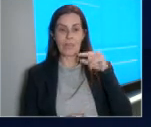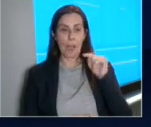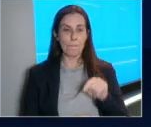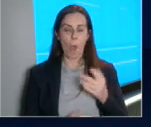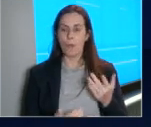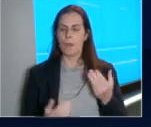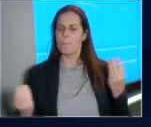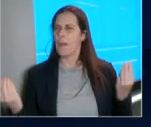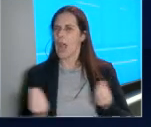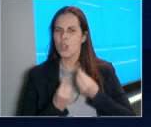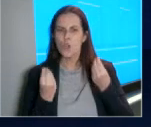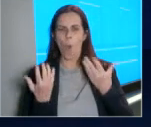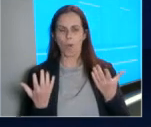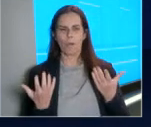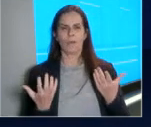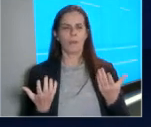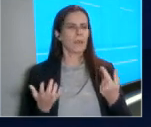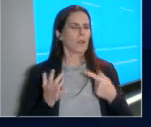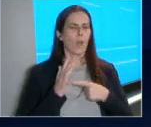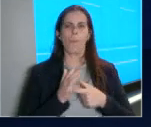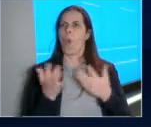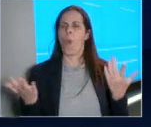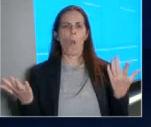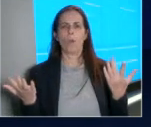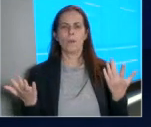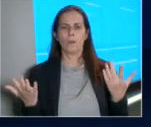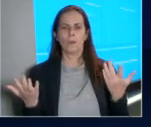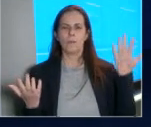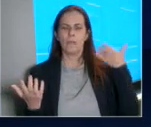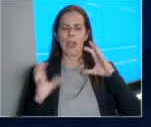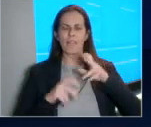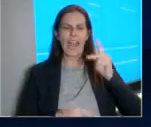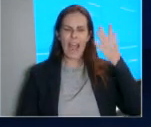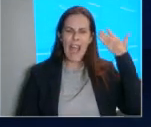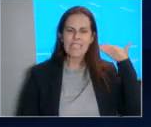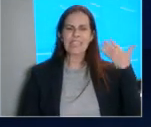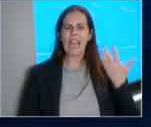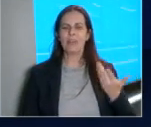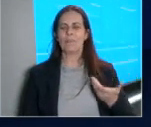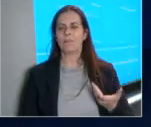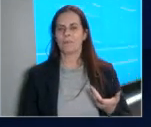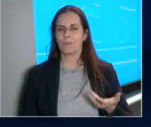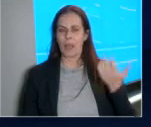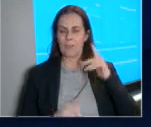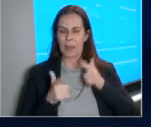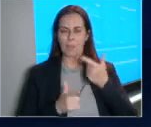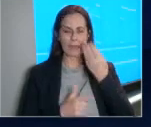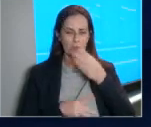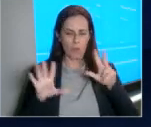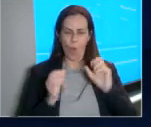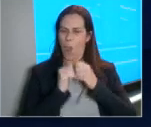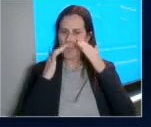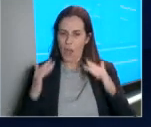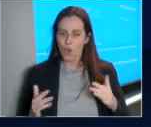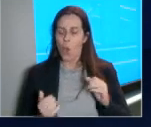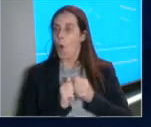כאן איזשהו אירוע כמו אחד מהכפר קאסם השונים, בין אם הראשון שאחרי מלחמת העצמאות או בין אם